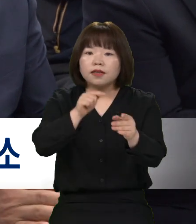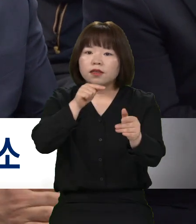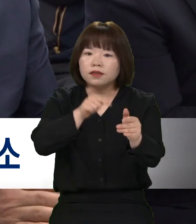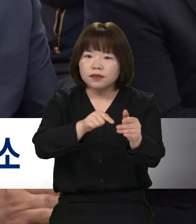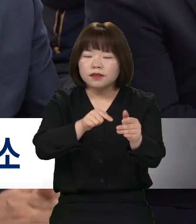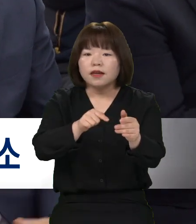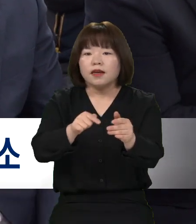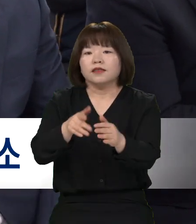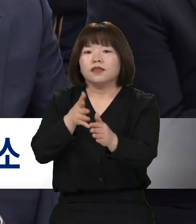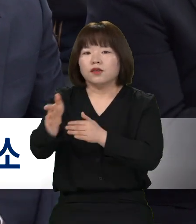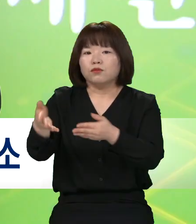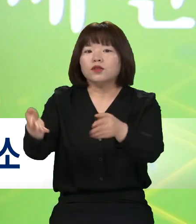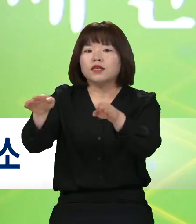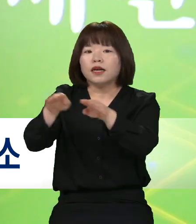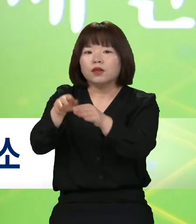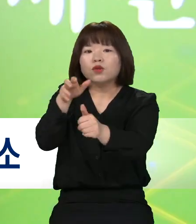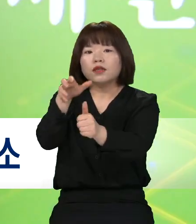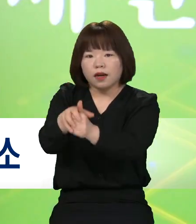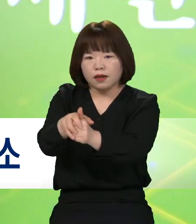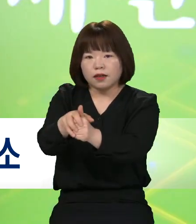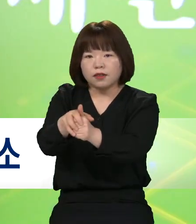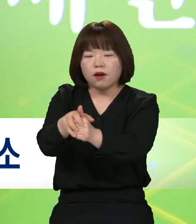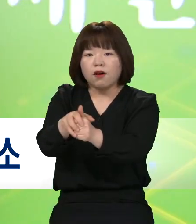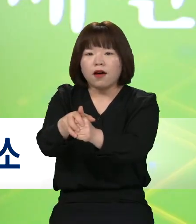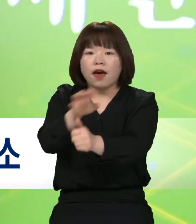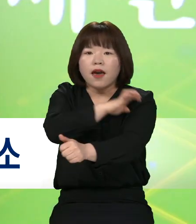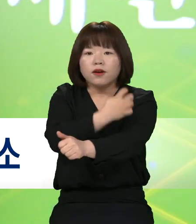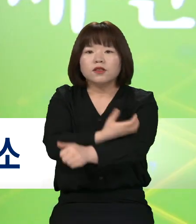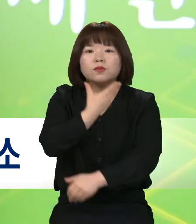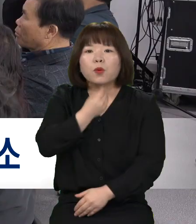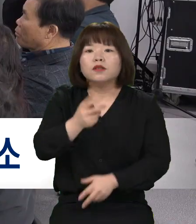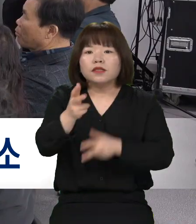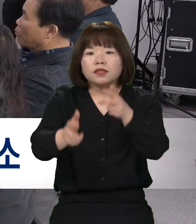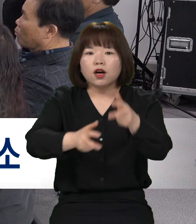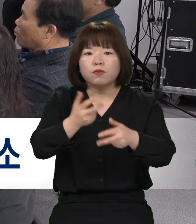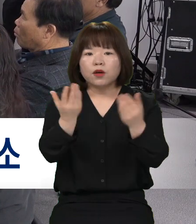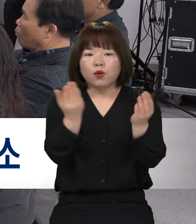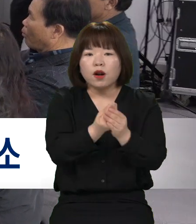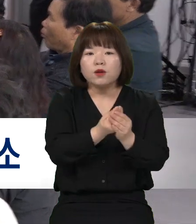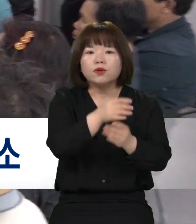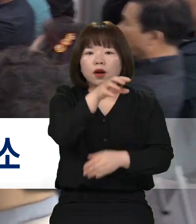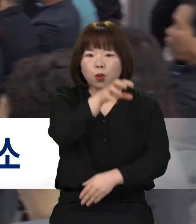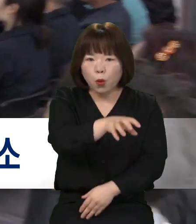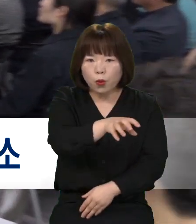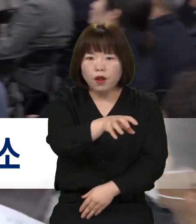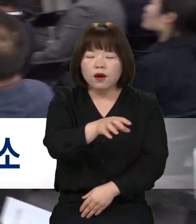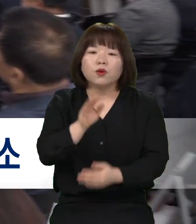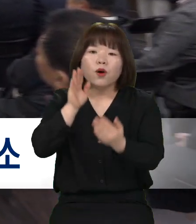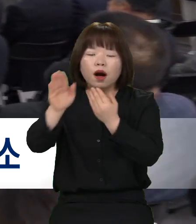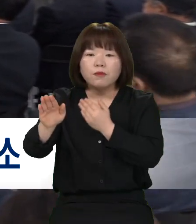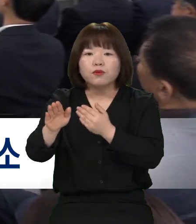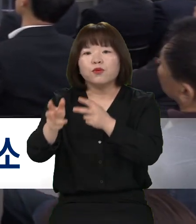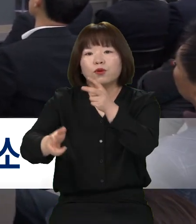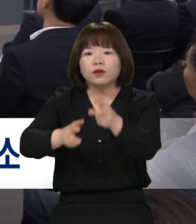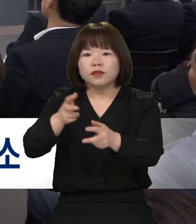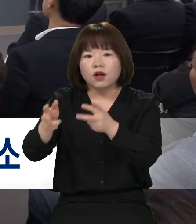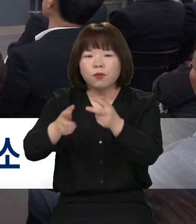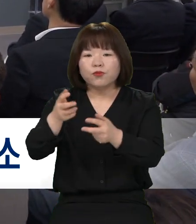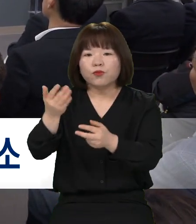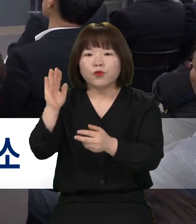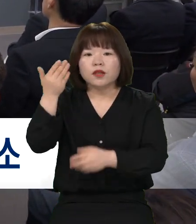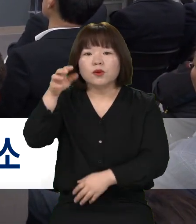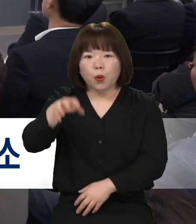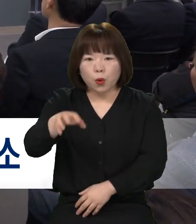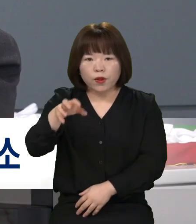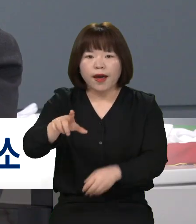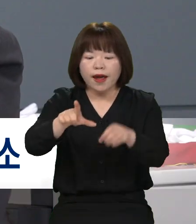100원만 정보센터는 전문기관 위탁 관리를 통해 에너지 복지사업이 완료된 23개 마을과 향후 사업